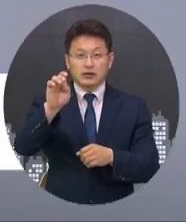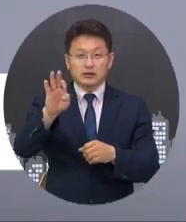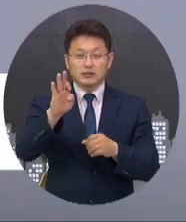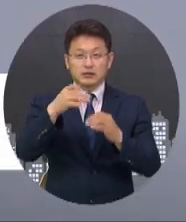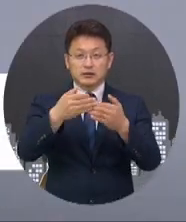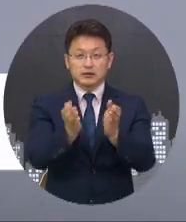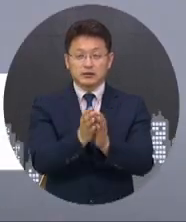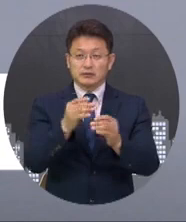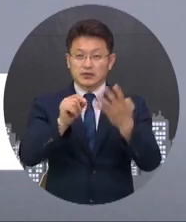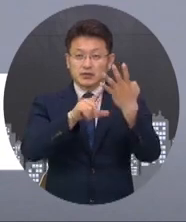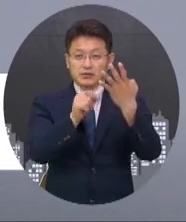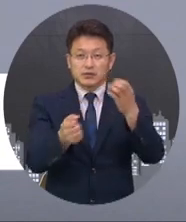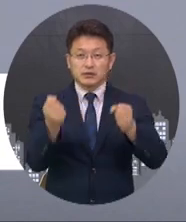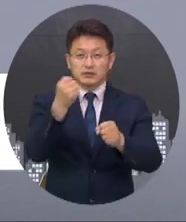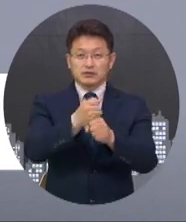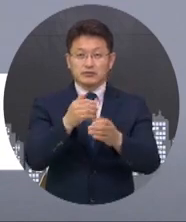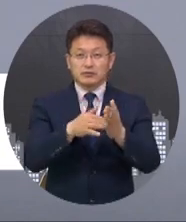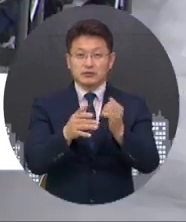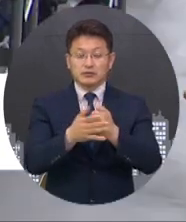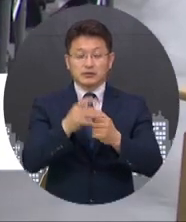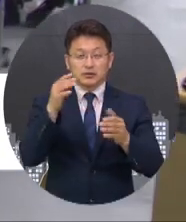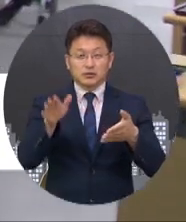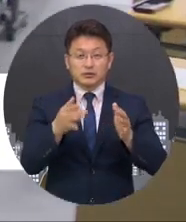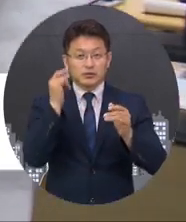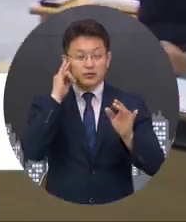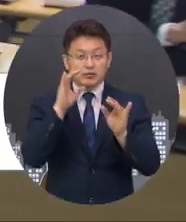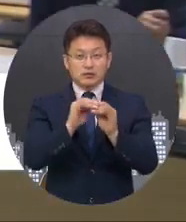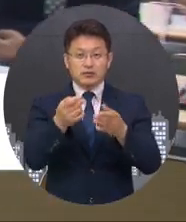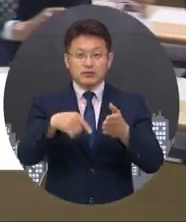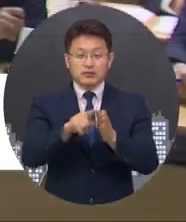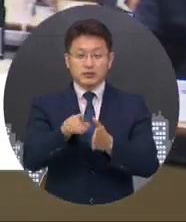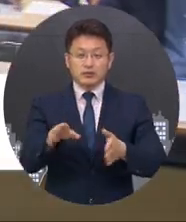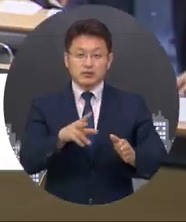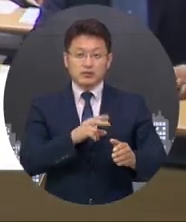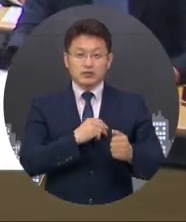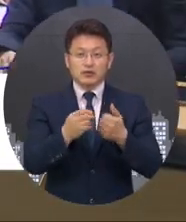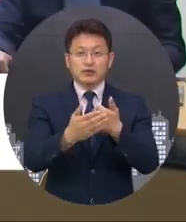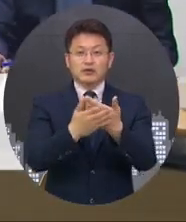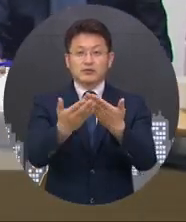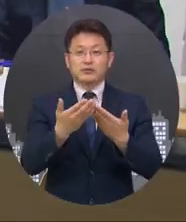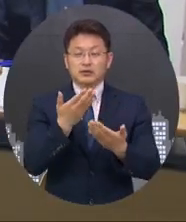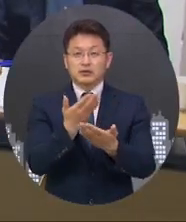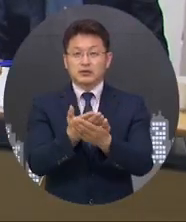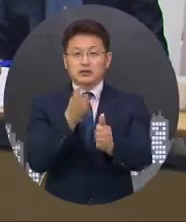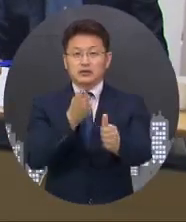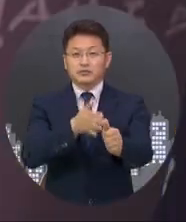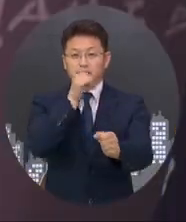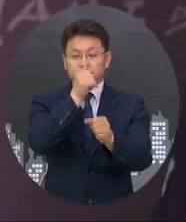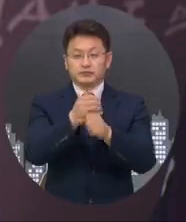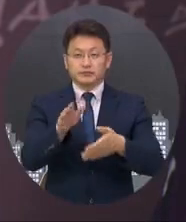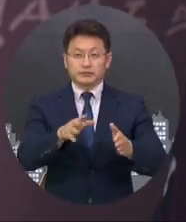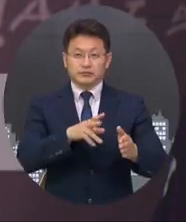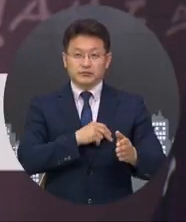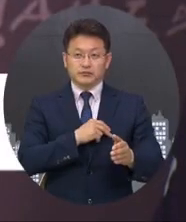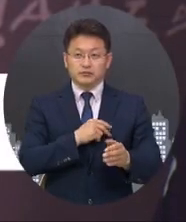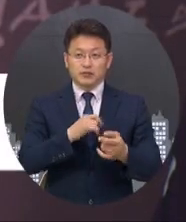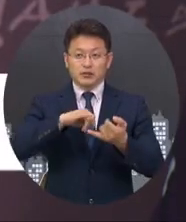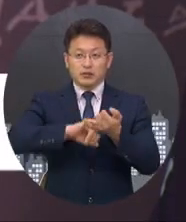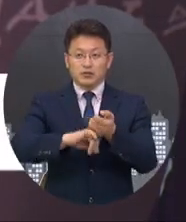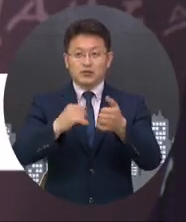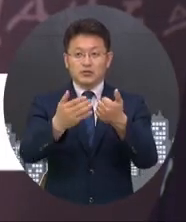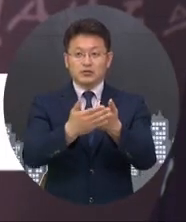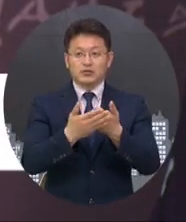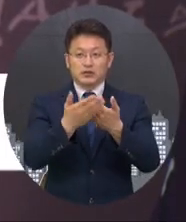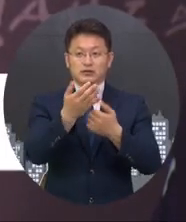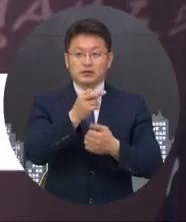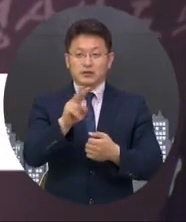4월 출범했는데 도민 공감대를 위해 도의회 협력을 당부했습니다. 의원님들께서 이제 꼭 도와주셔야 되는